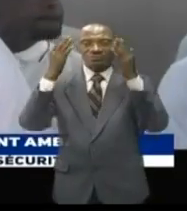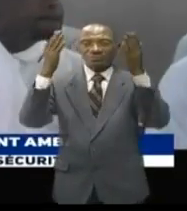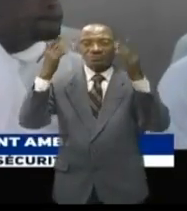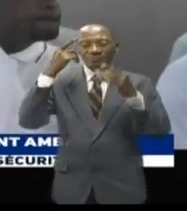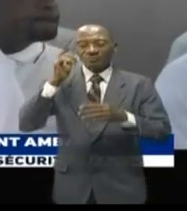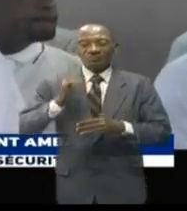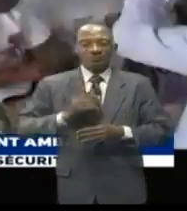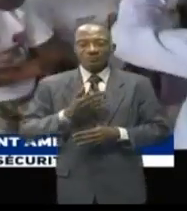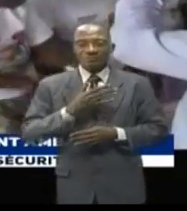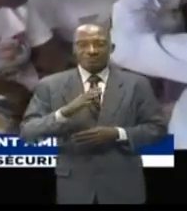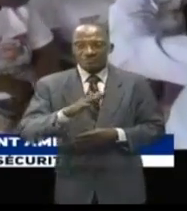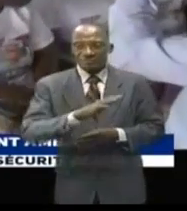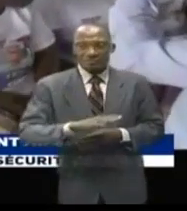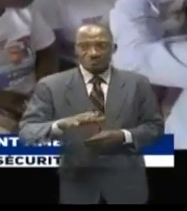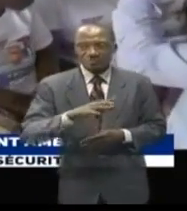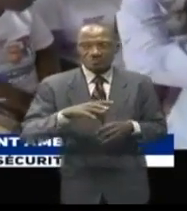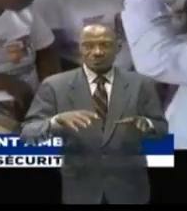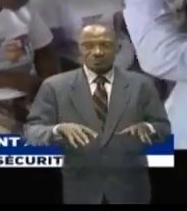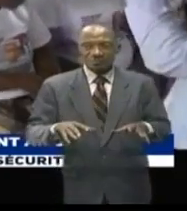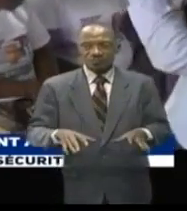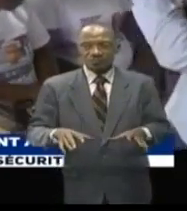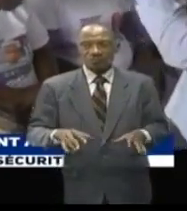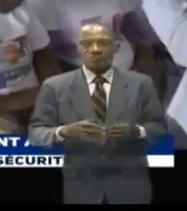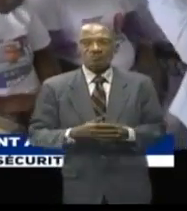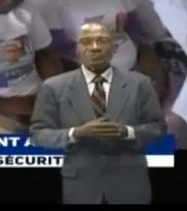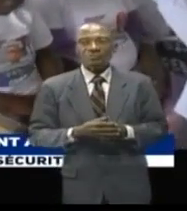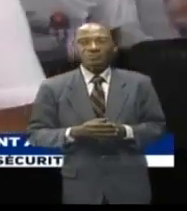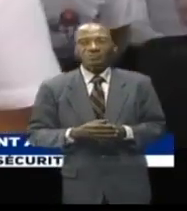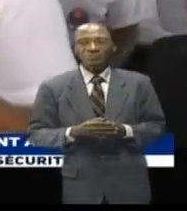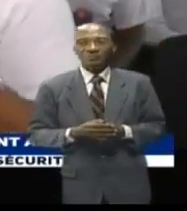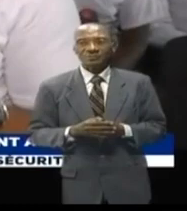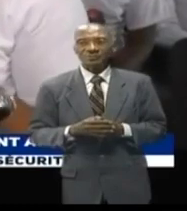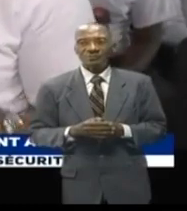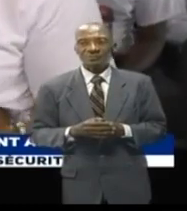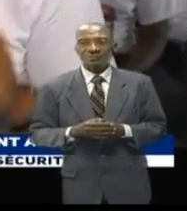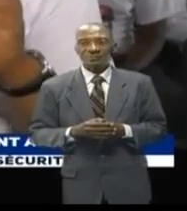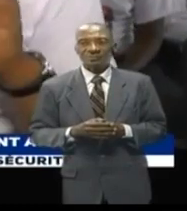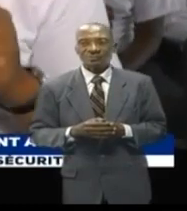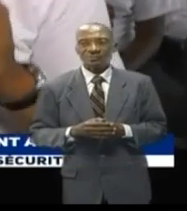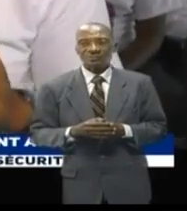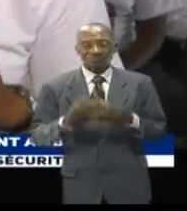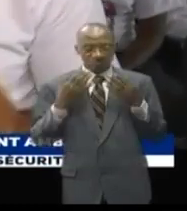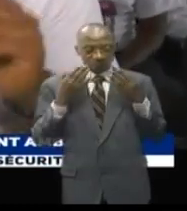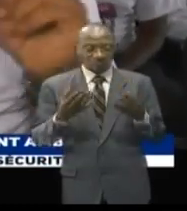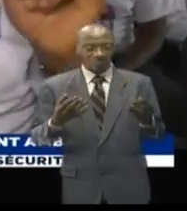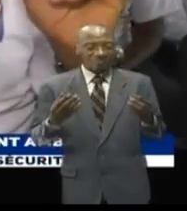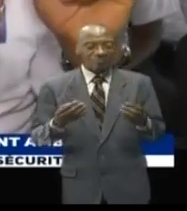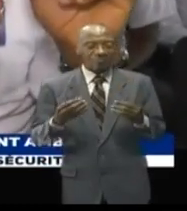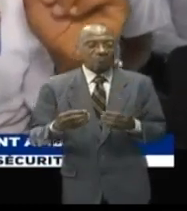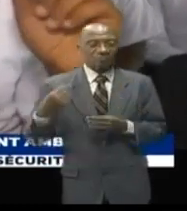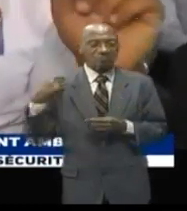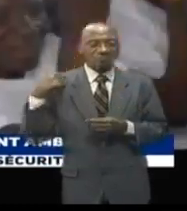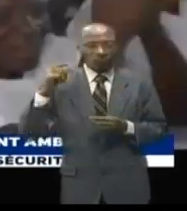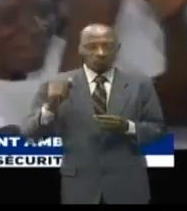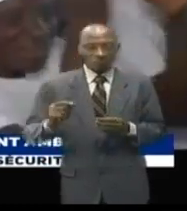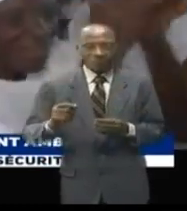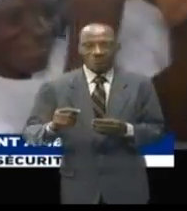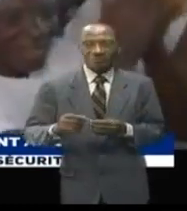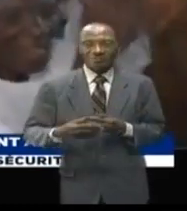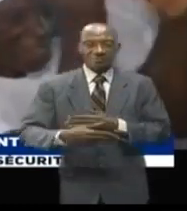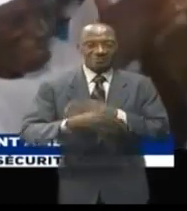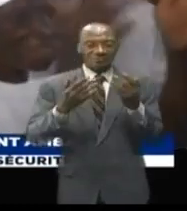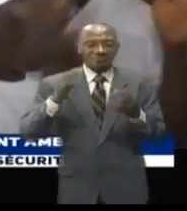et les progrès social une occasion pour cette nuit de mohanda d'exhorter toutes ces mamans à plus de responsabilités